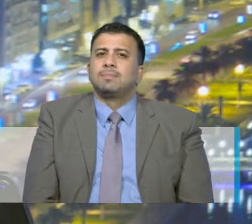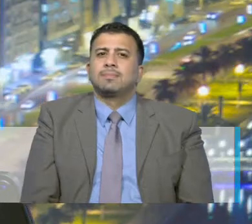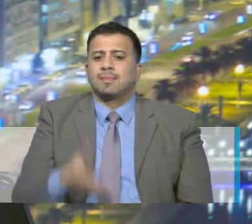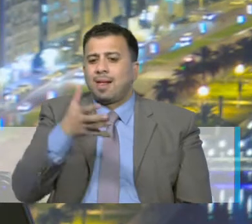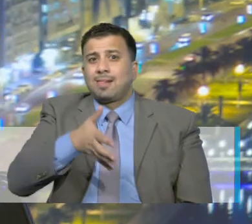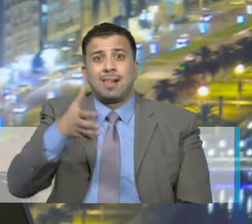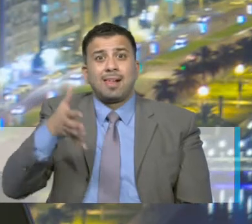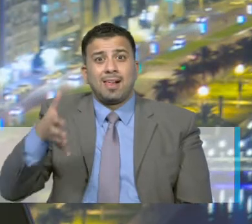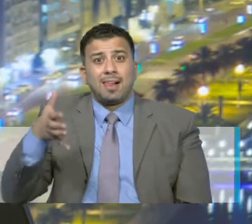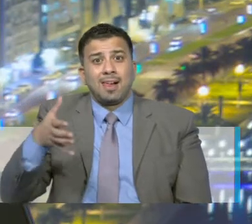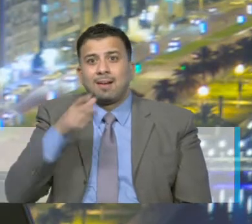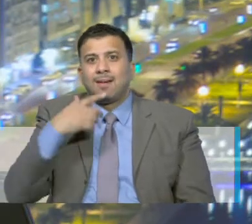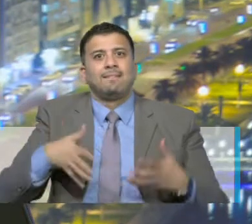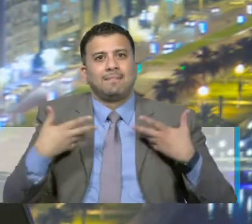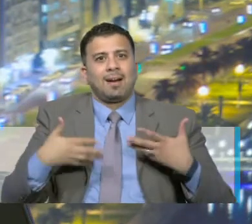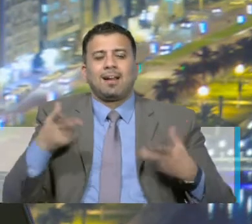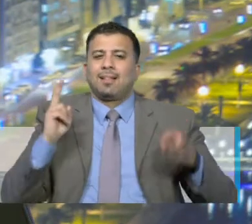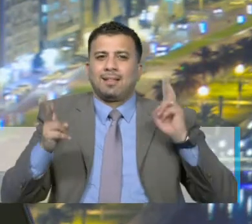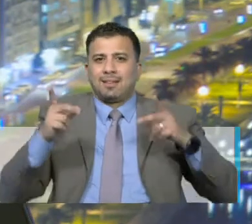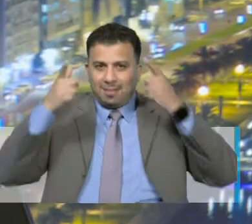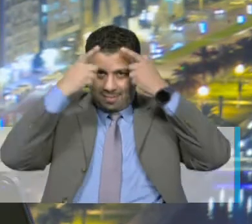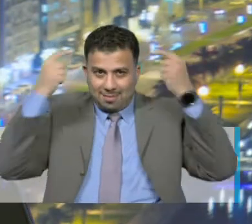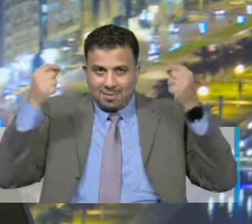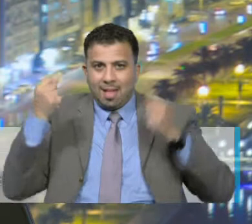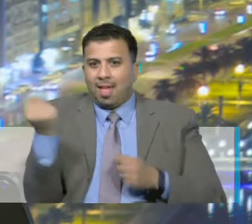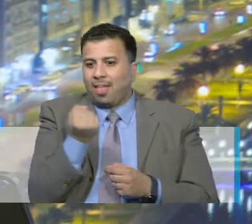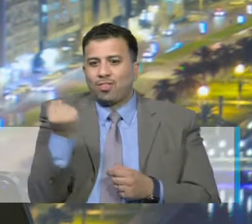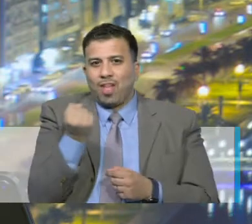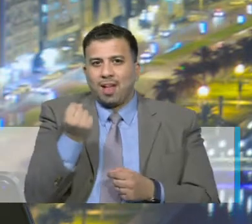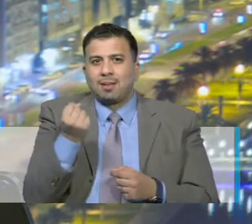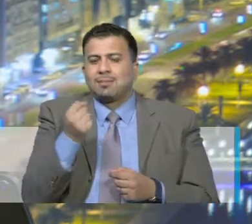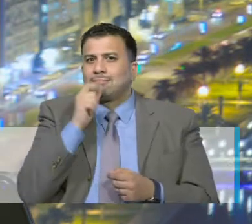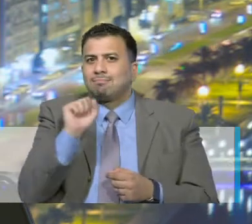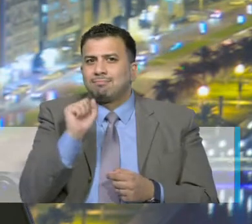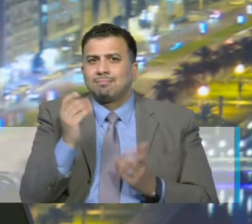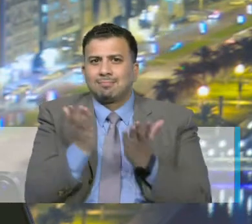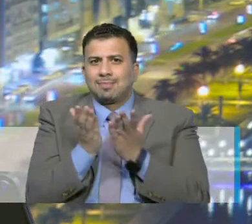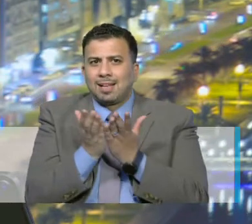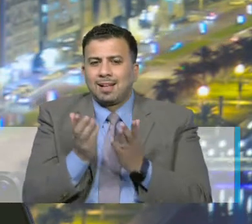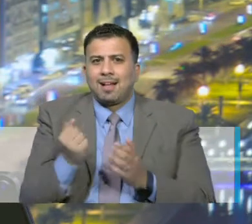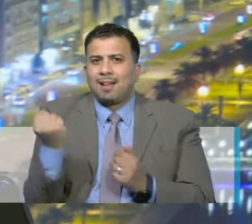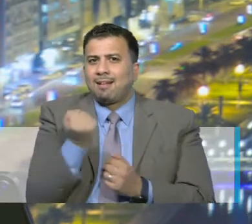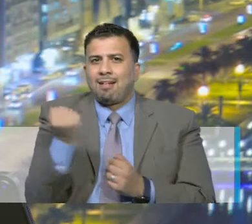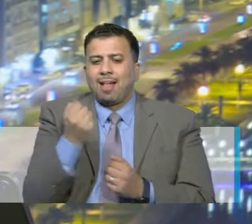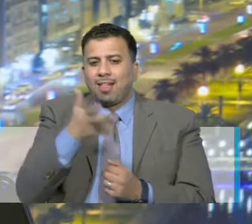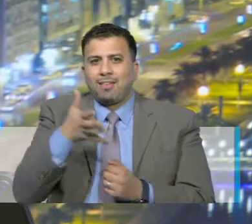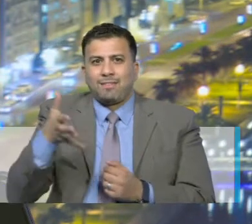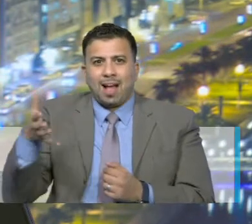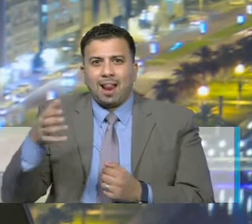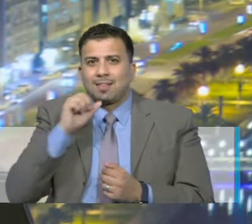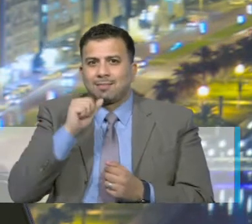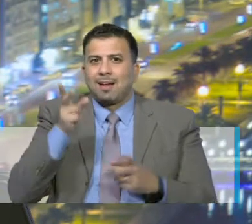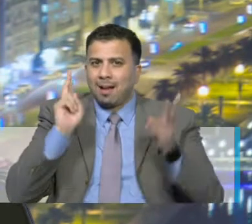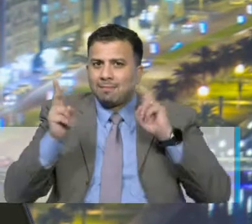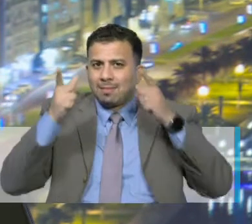حتى الصغار لم يحرموا من فرحة الاحتفال بتخرجهم من الحضانة وانتقالهم إلى مرحلة رياض الأطفال وسط الأجواء